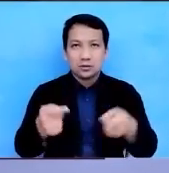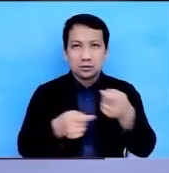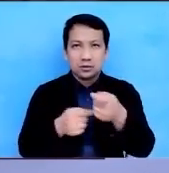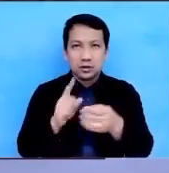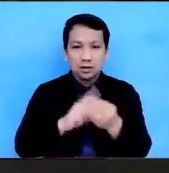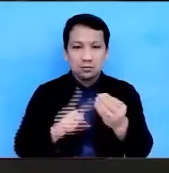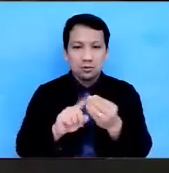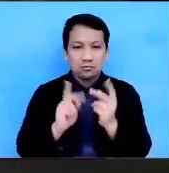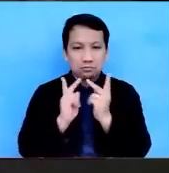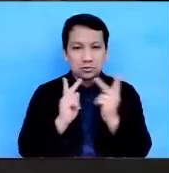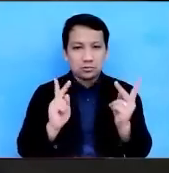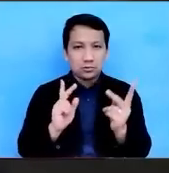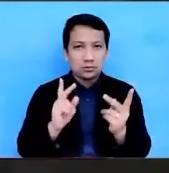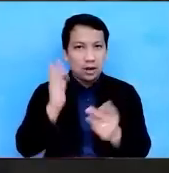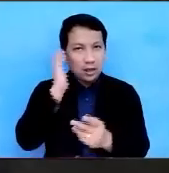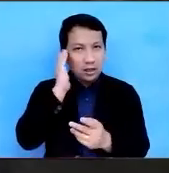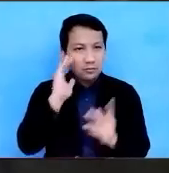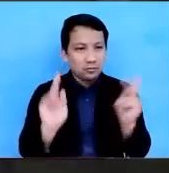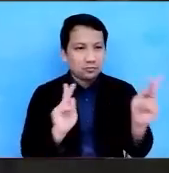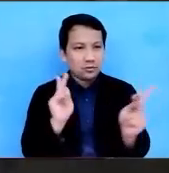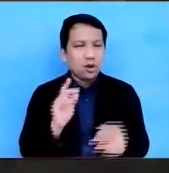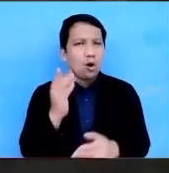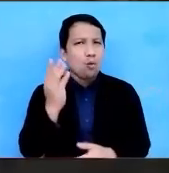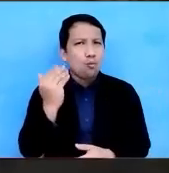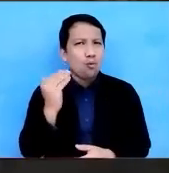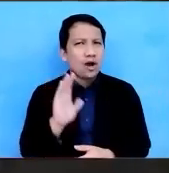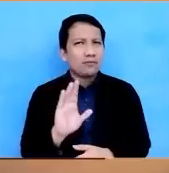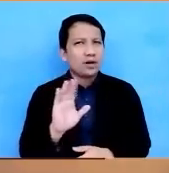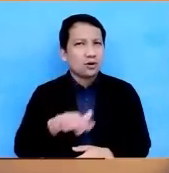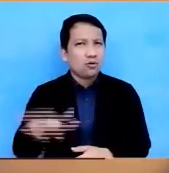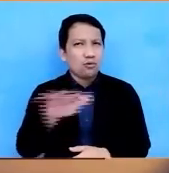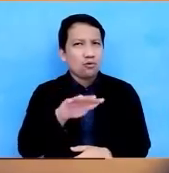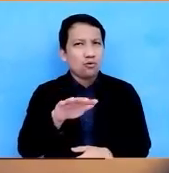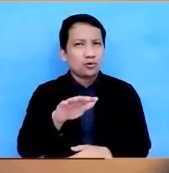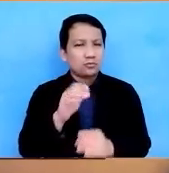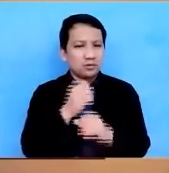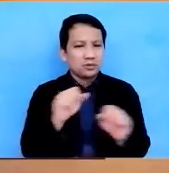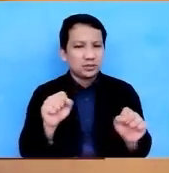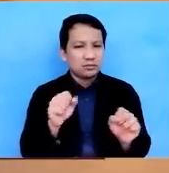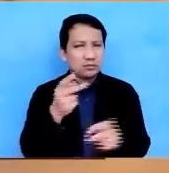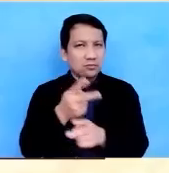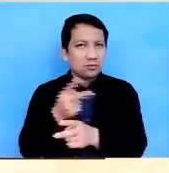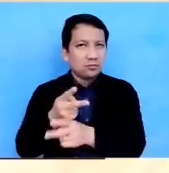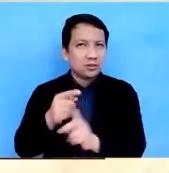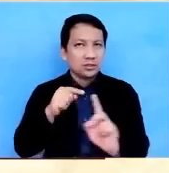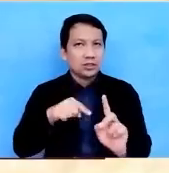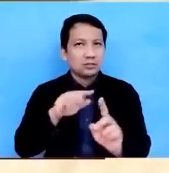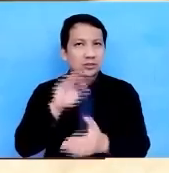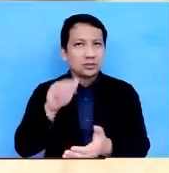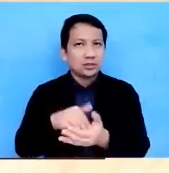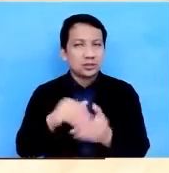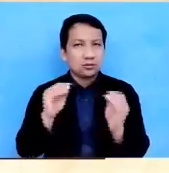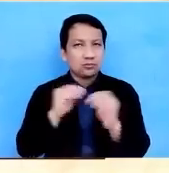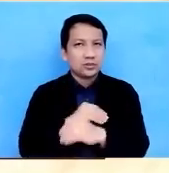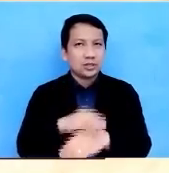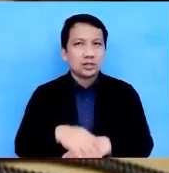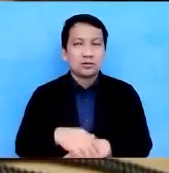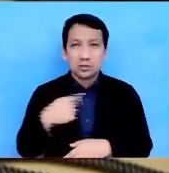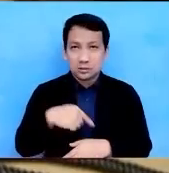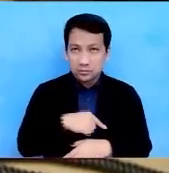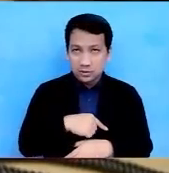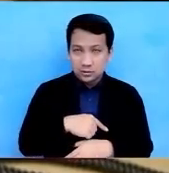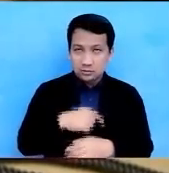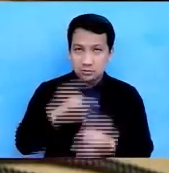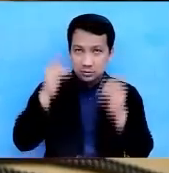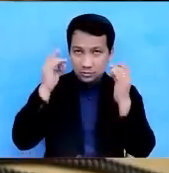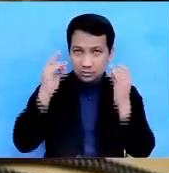publiko. Paraan daw ito para matiyak na lahat ng online platforms ay nababantayan ng isang central agency. Kaya bukod sa Critical